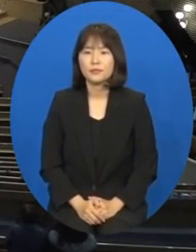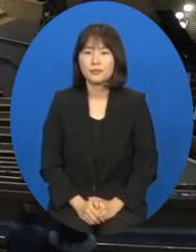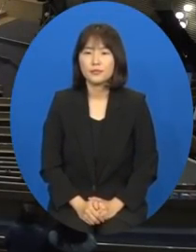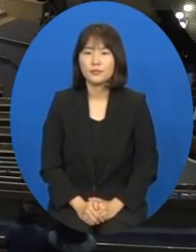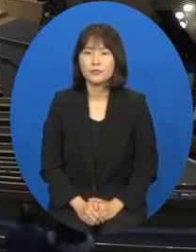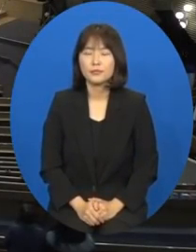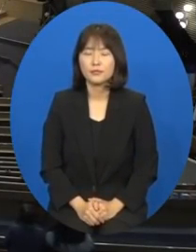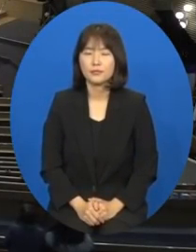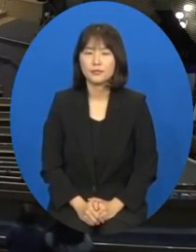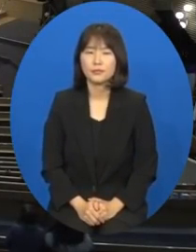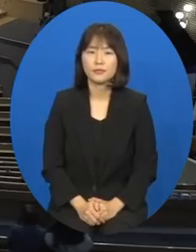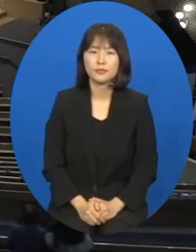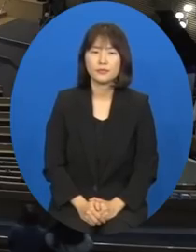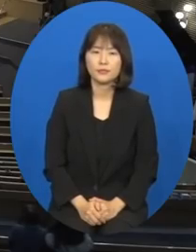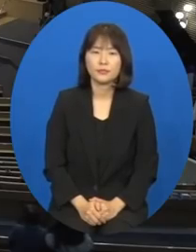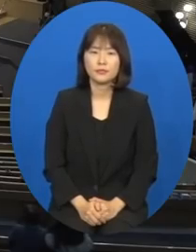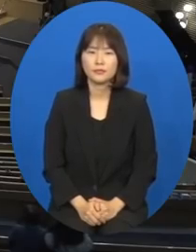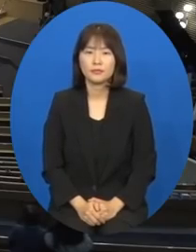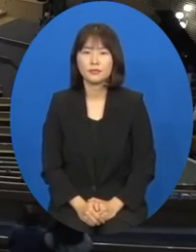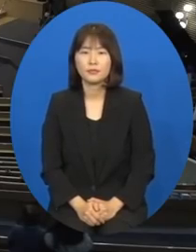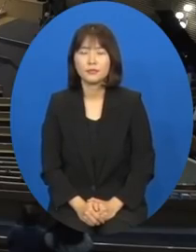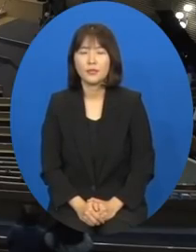으 그